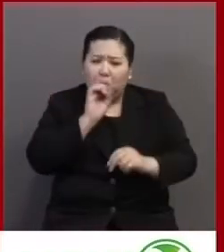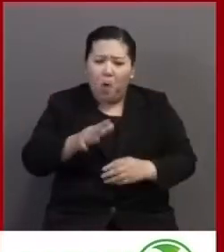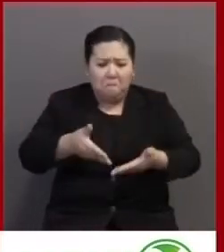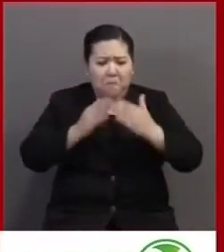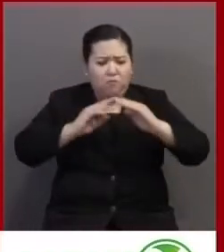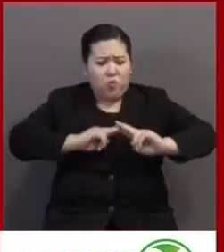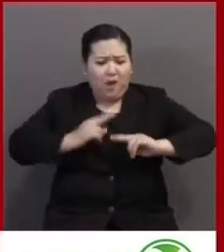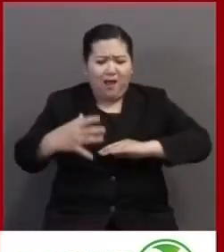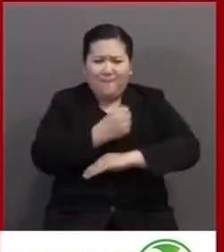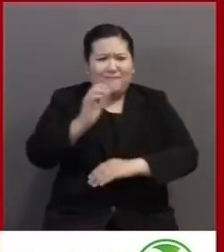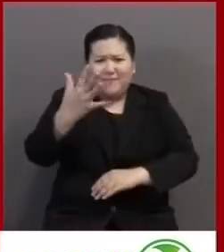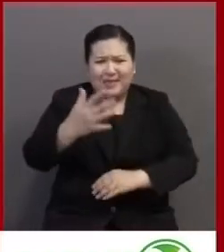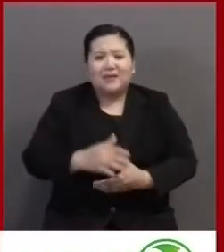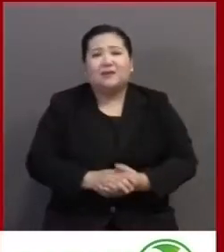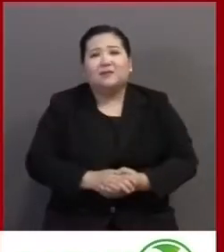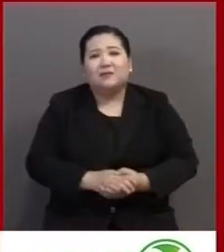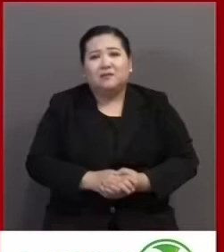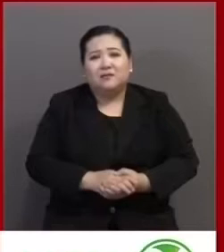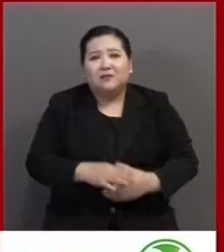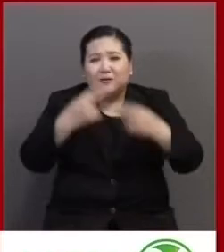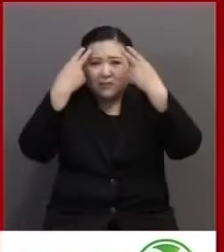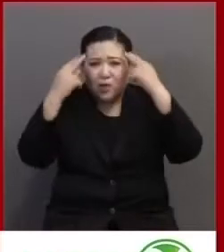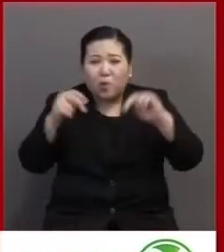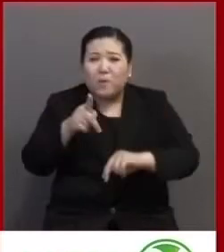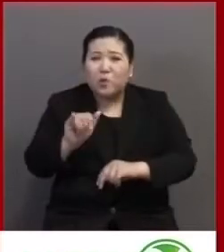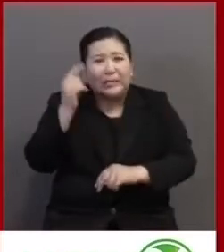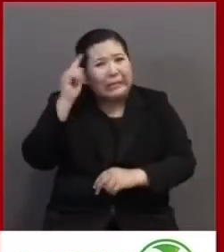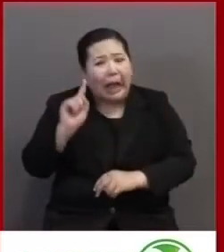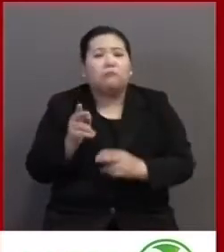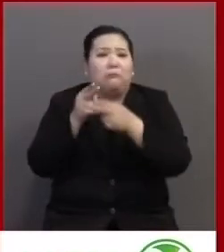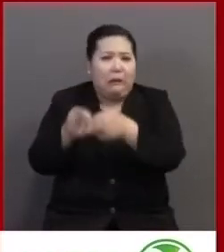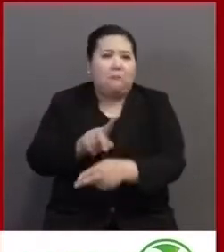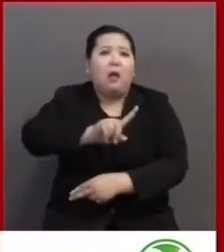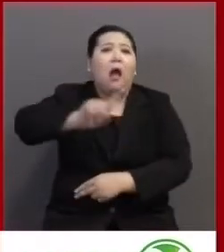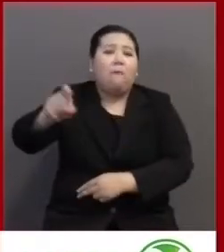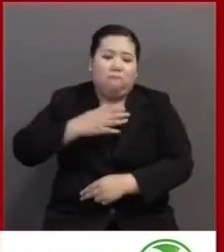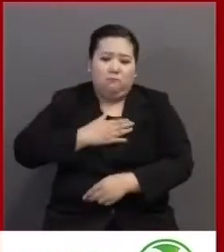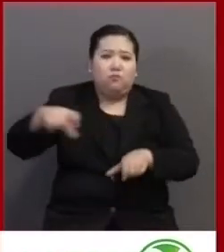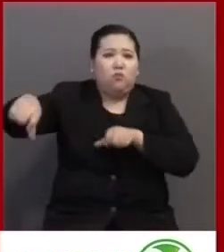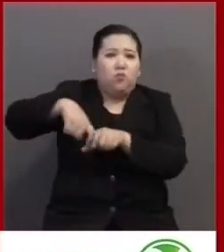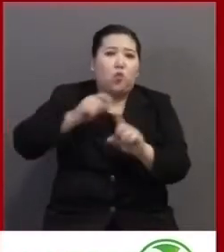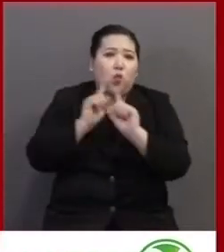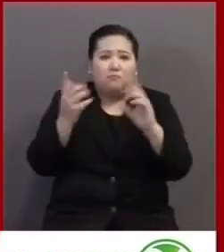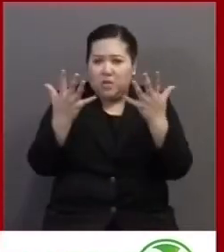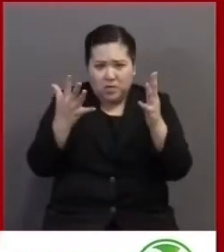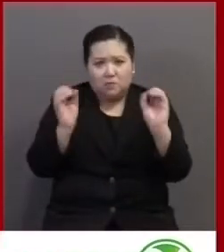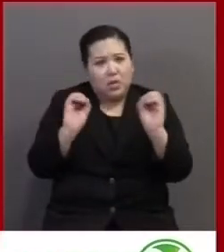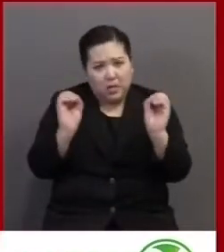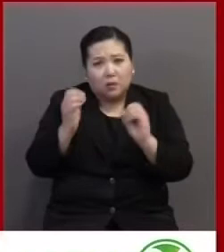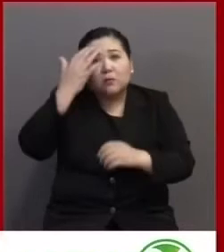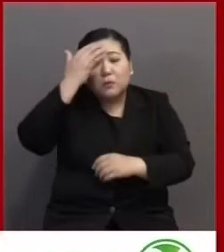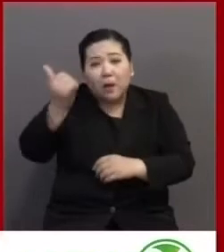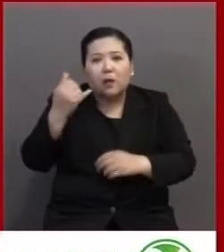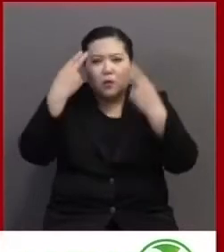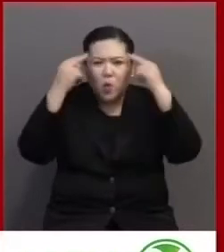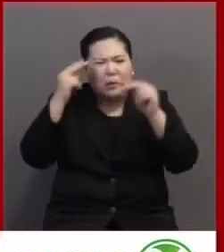การเมืองแน่นอนส่วนนายกรัฐมนตรีจะคิดยังไงต้องไปสอบถามกันเอาเองไม่เคยพูดคุยกับนายกในเรื่องนี้เพราะว่านายกก็สามารถคิ